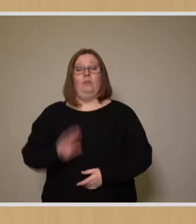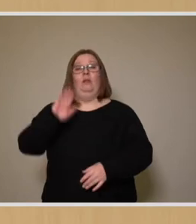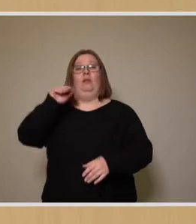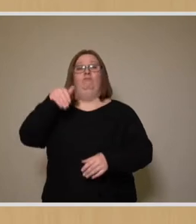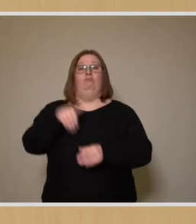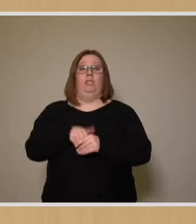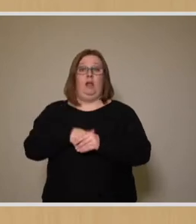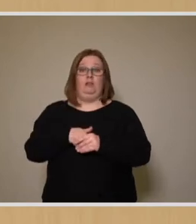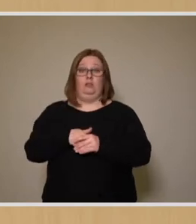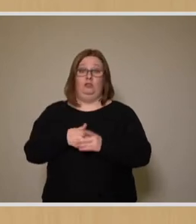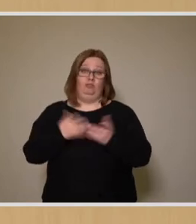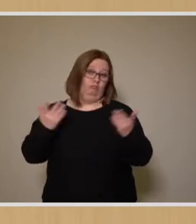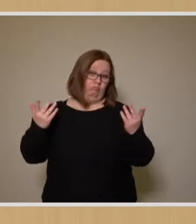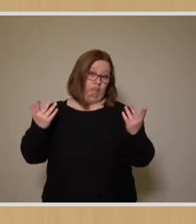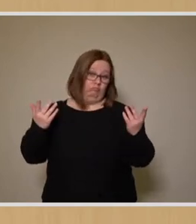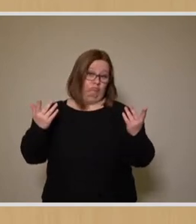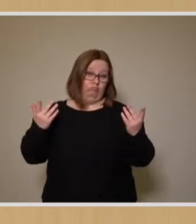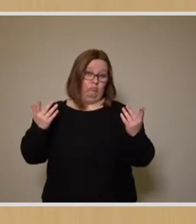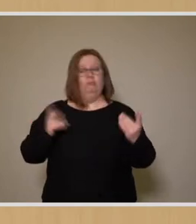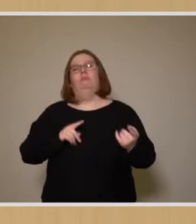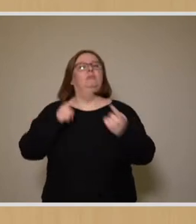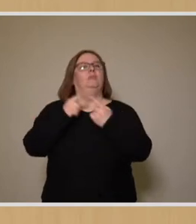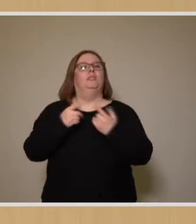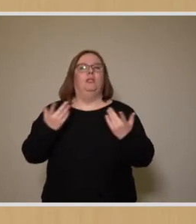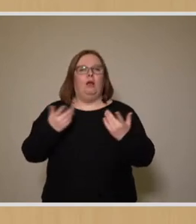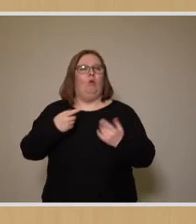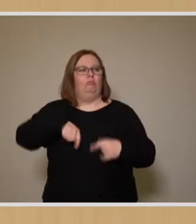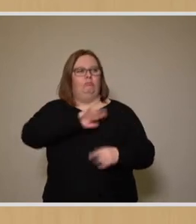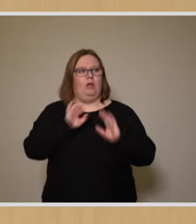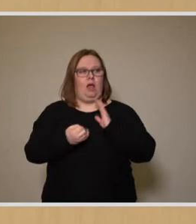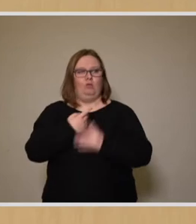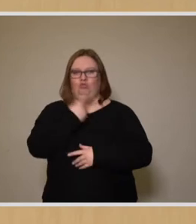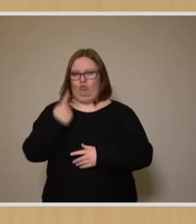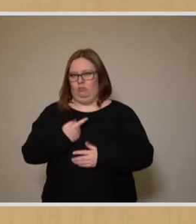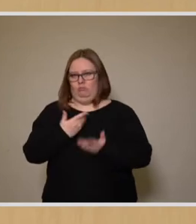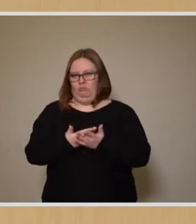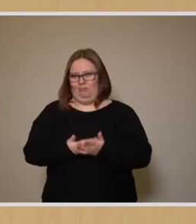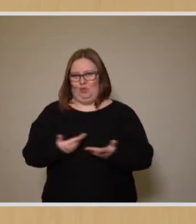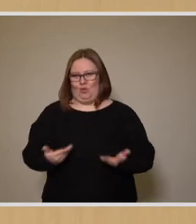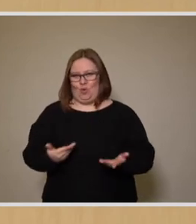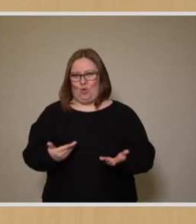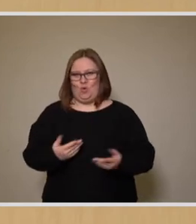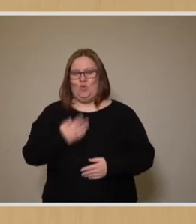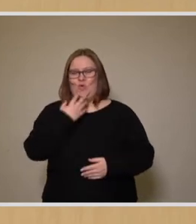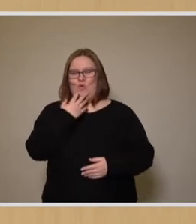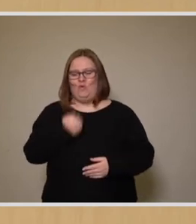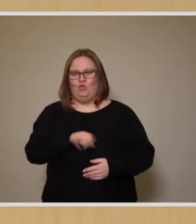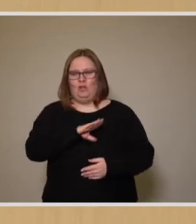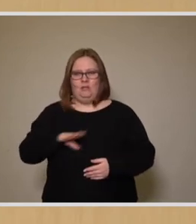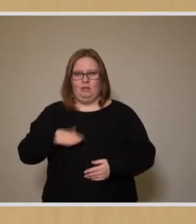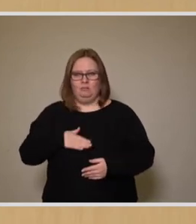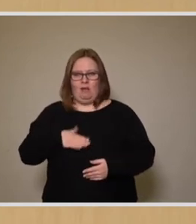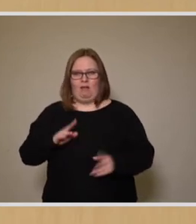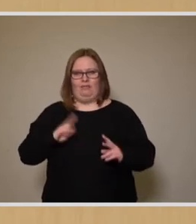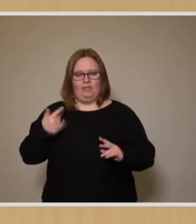Inhaltlich eint uns, glaube ich, alle hier das Ziel, das hat auch die Aktuelle Stunde gerade gezeigt, dass wir wollen, dass das Sachsenbad wieder zum